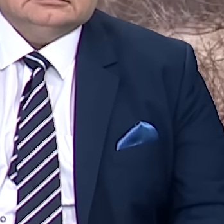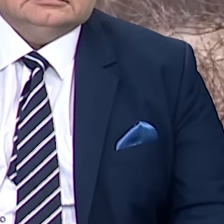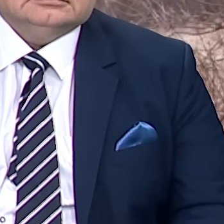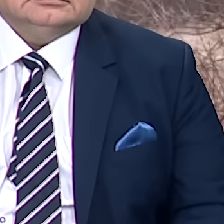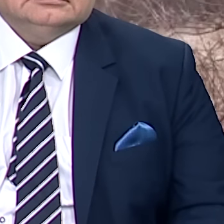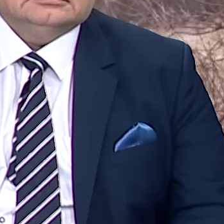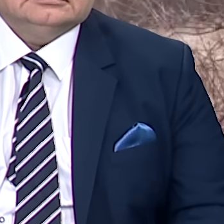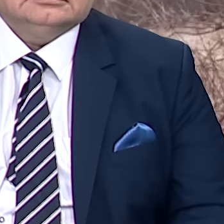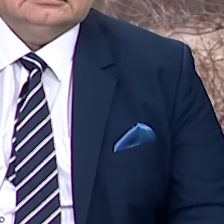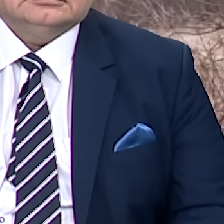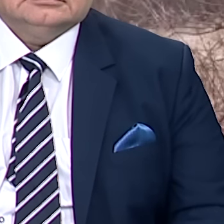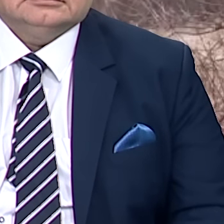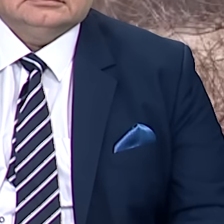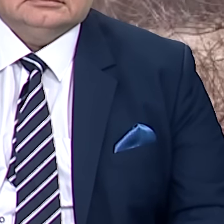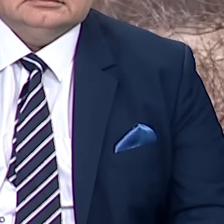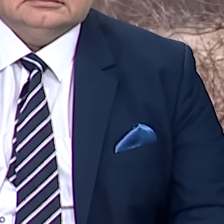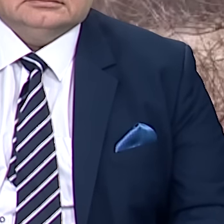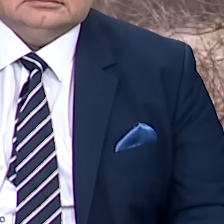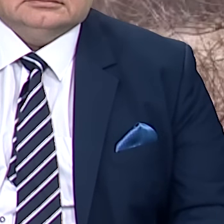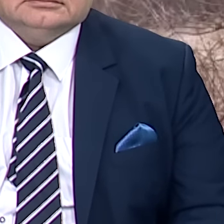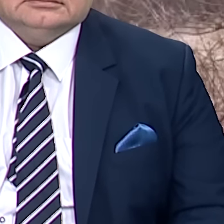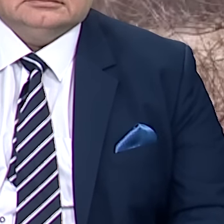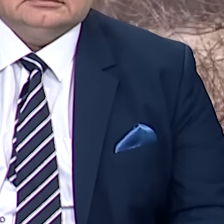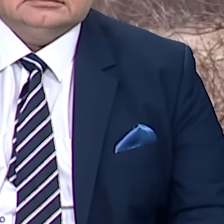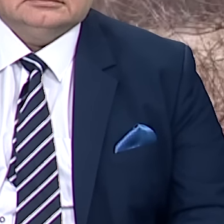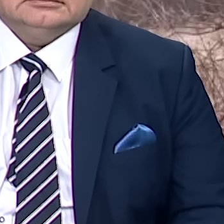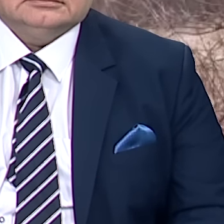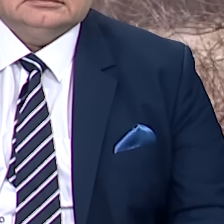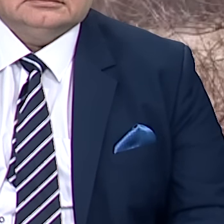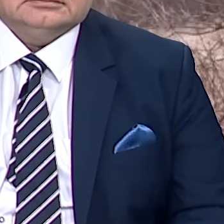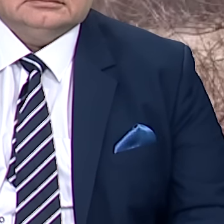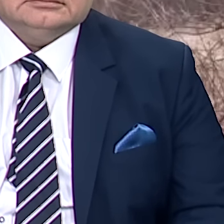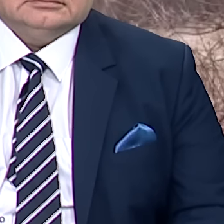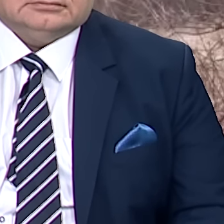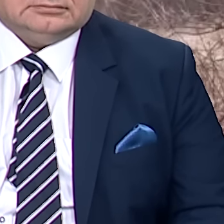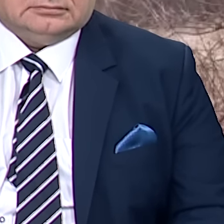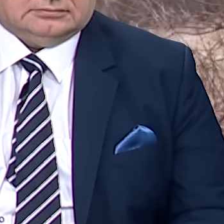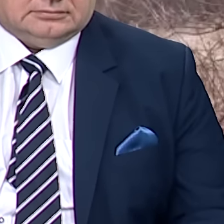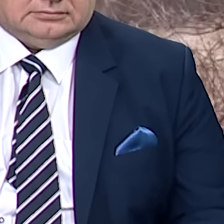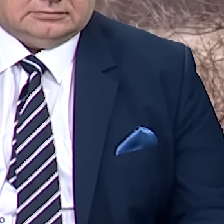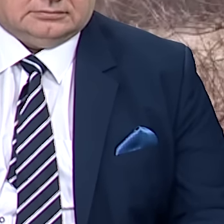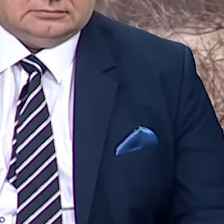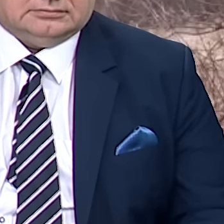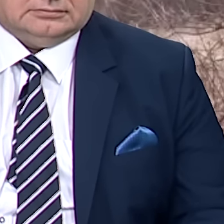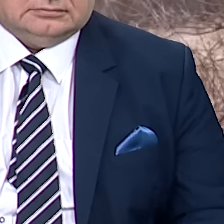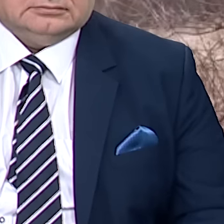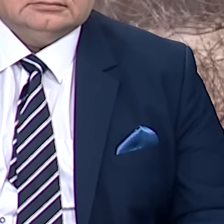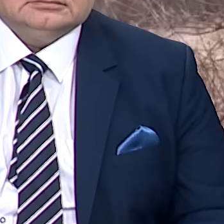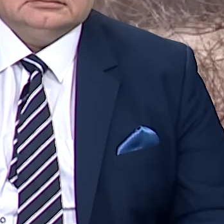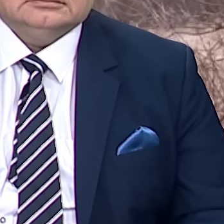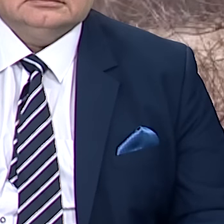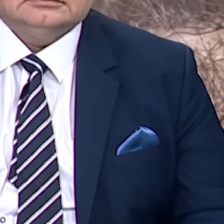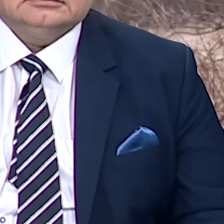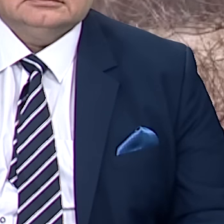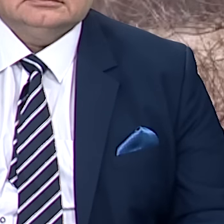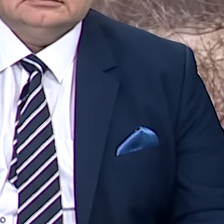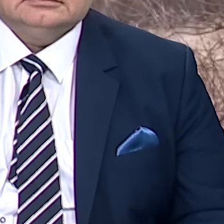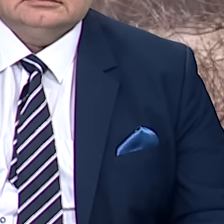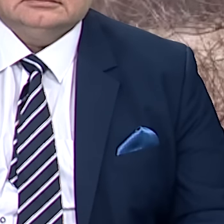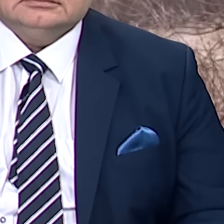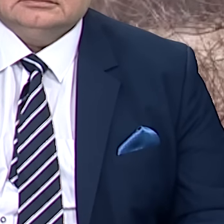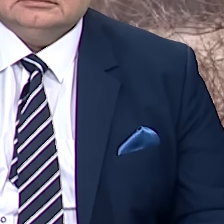Polski, będzie się jeszcze długo mściła, bo potem powstaje nawyk, aby w wypadku komunikatów